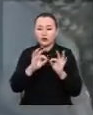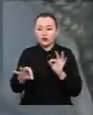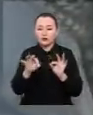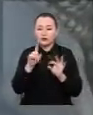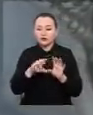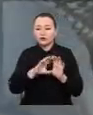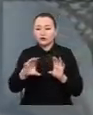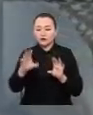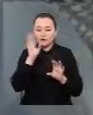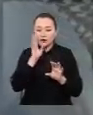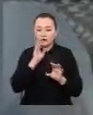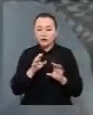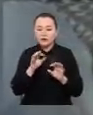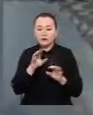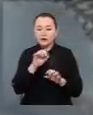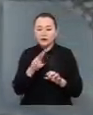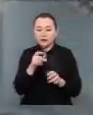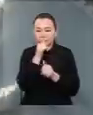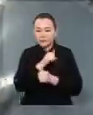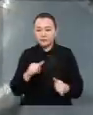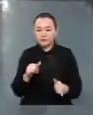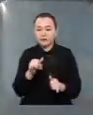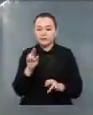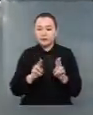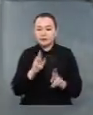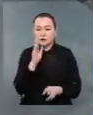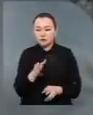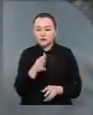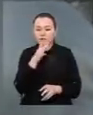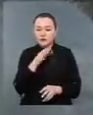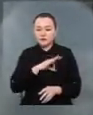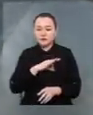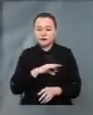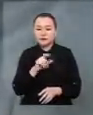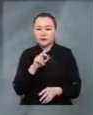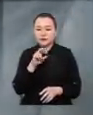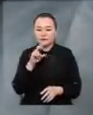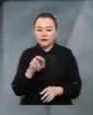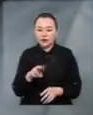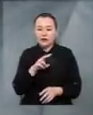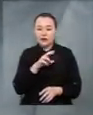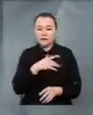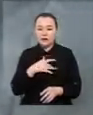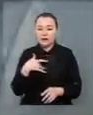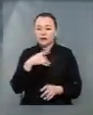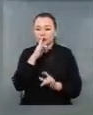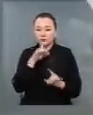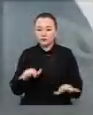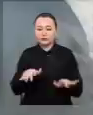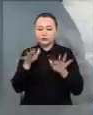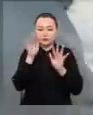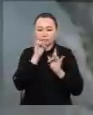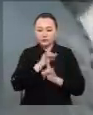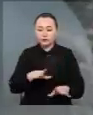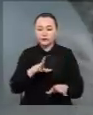слой воды, исключает пыление золотоотвала в принципе. То есть во время эксплуатации золотоотвала пыление исключено.